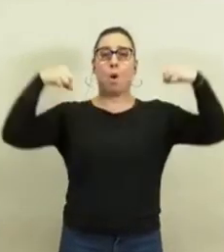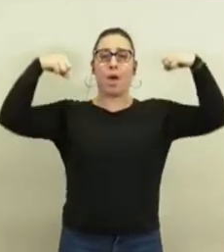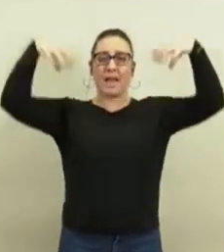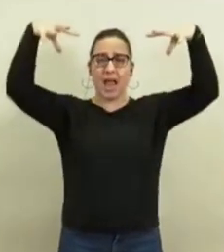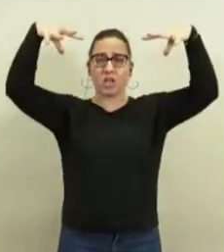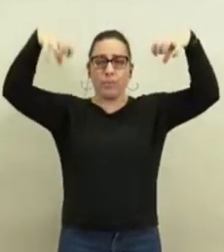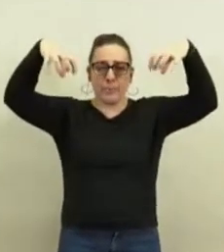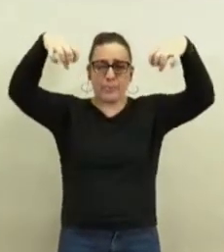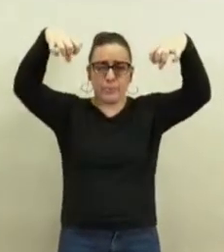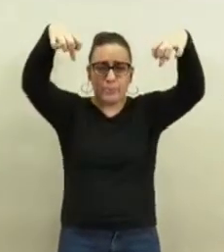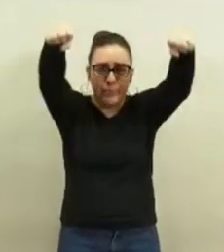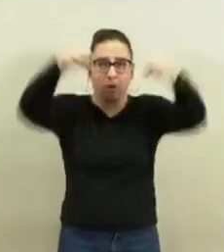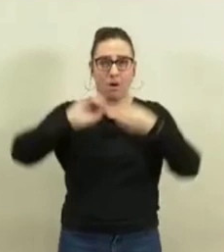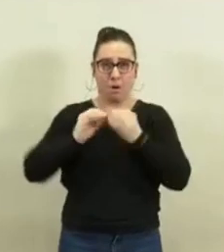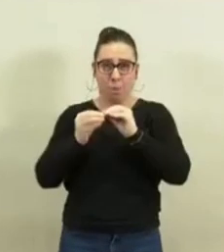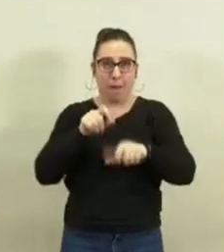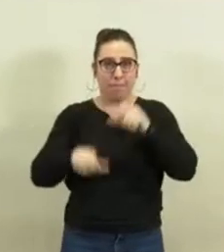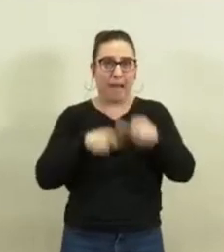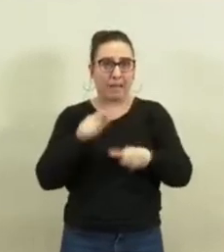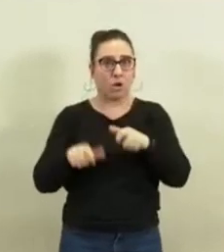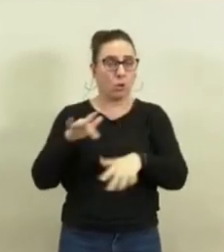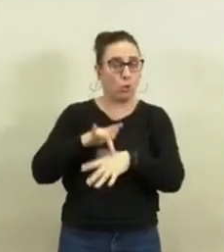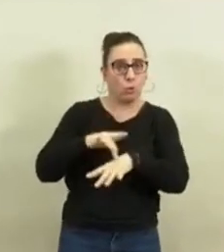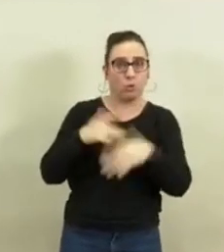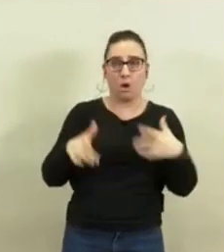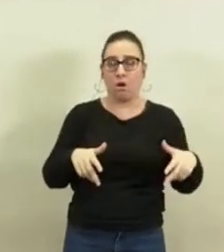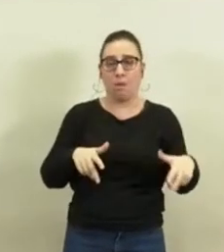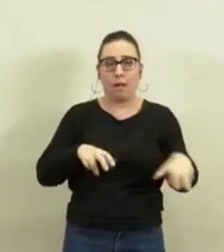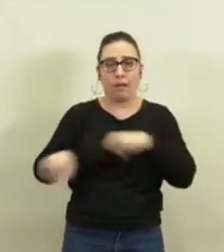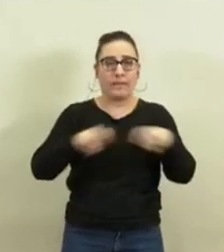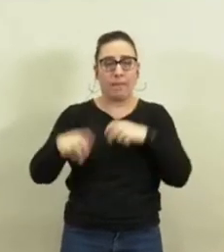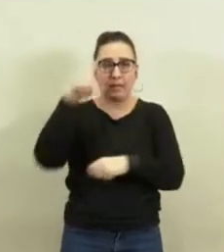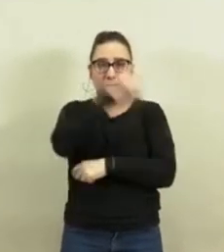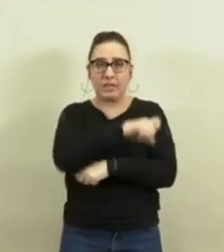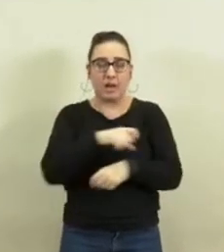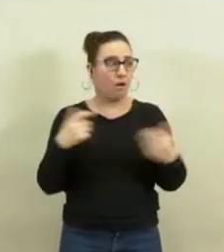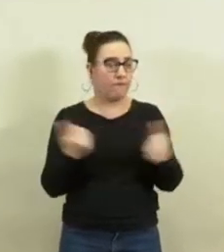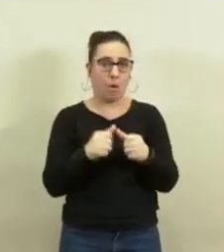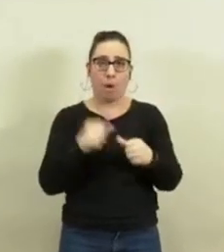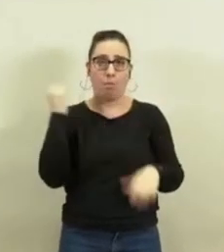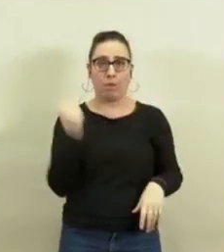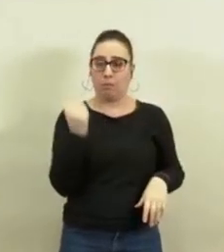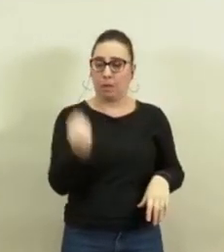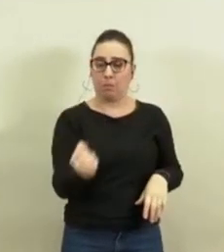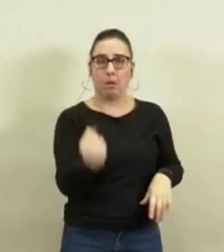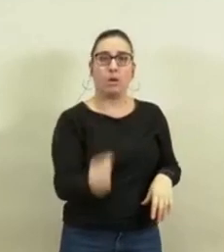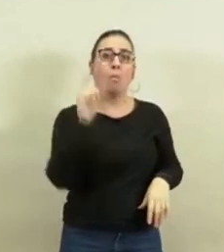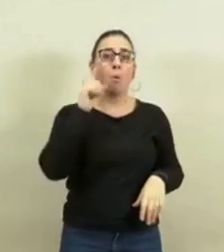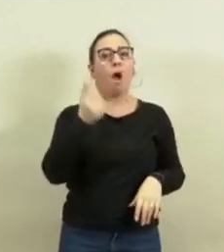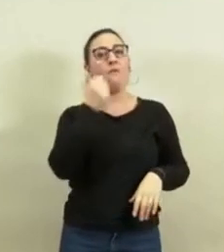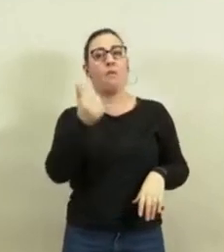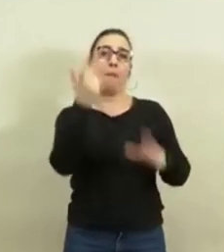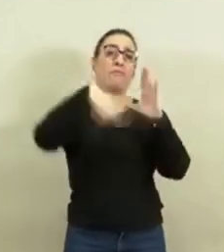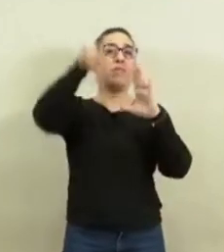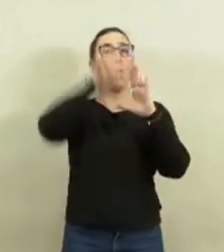secteurs qui pose de nombreux soucis aux personnes ayant déjà des difficultés de mobilité et qui ne peut qu'aller en s'empirant vu votre doctrine en la